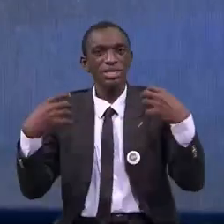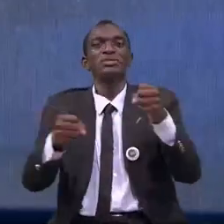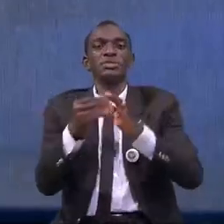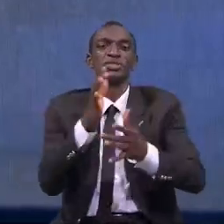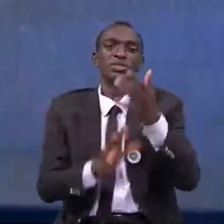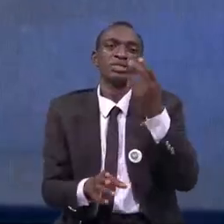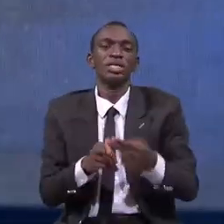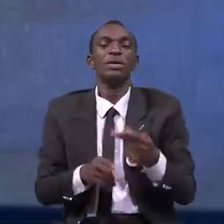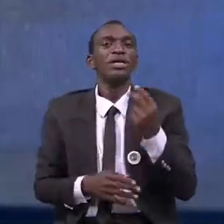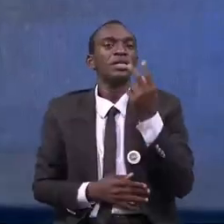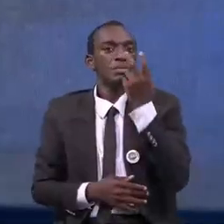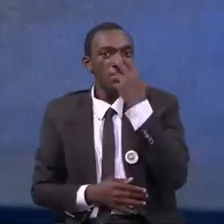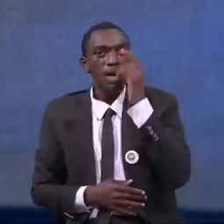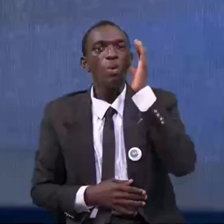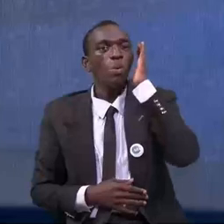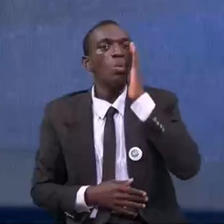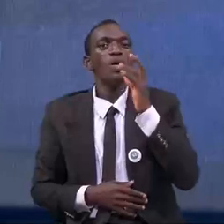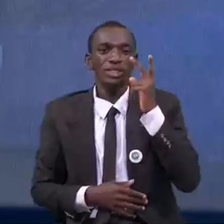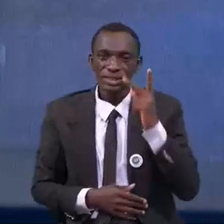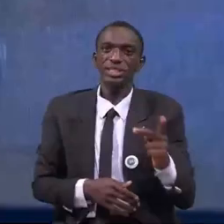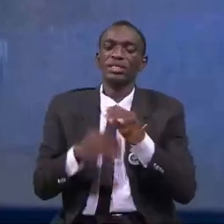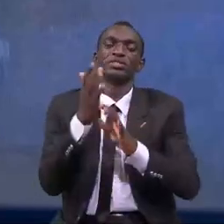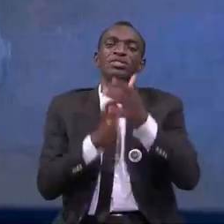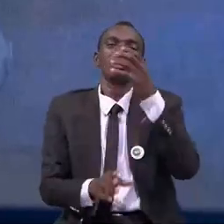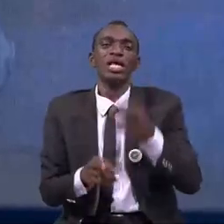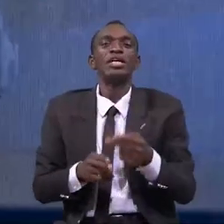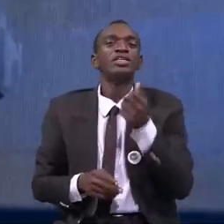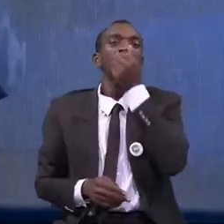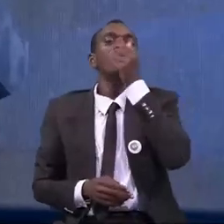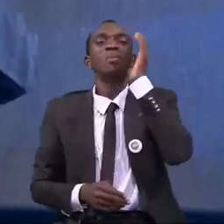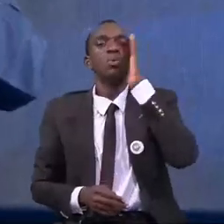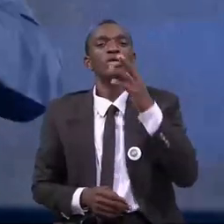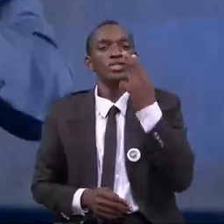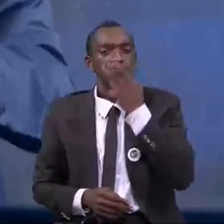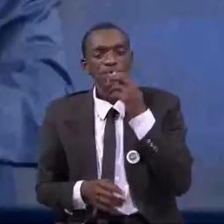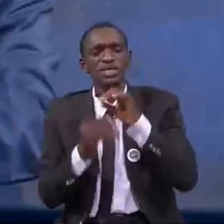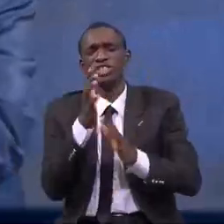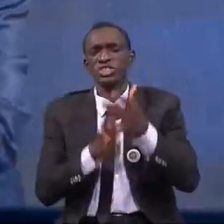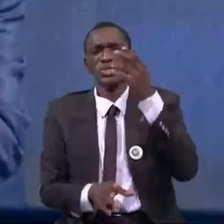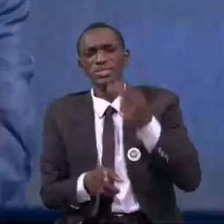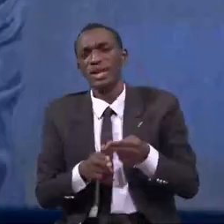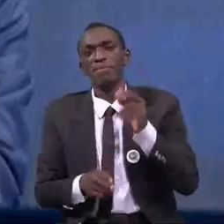guéri les aveugles veront mu parleront